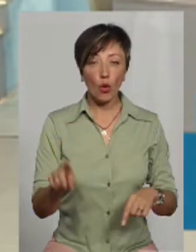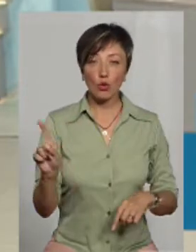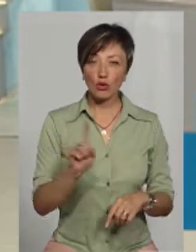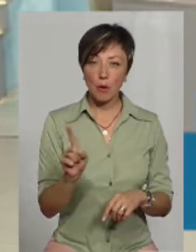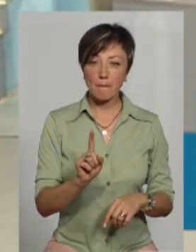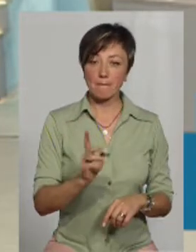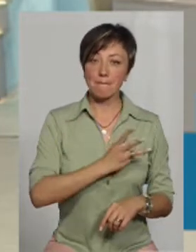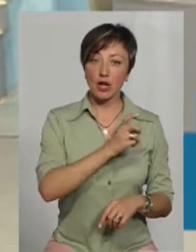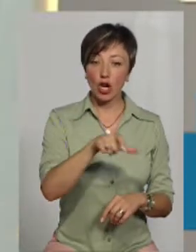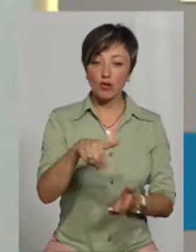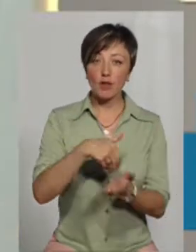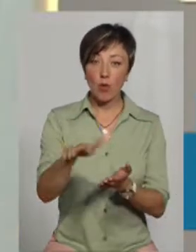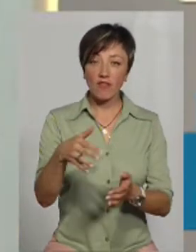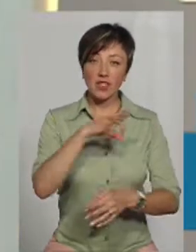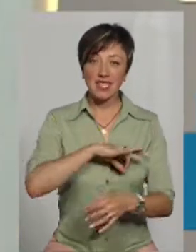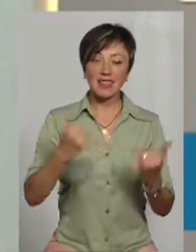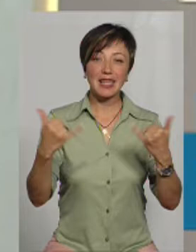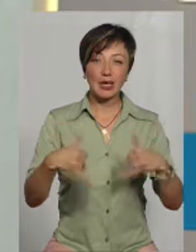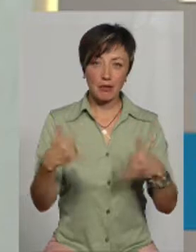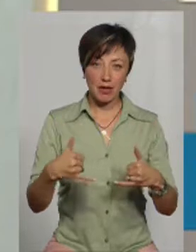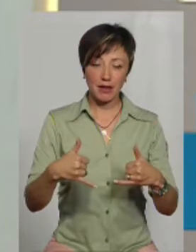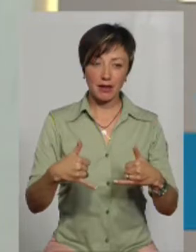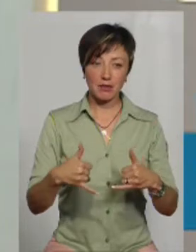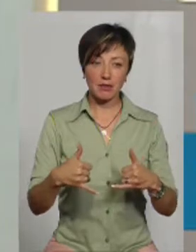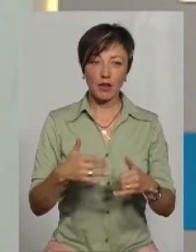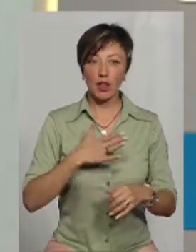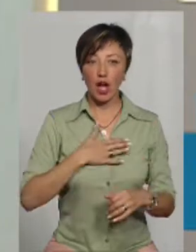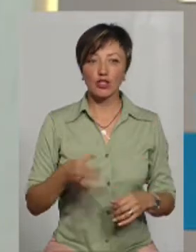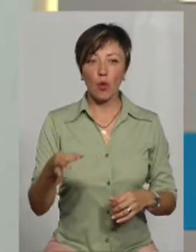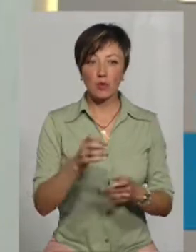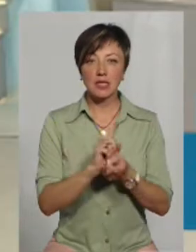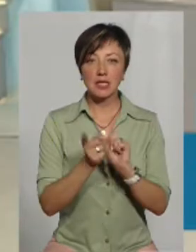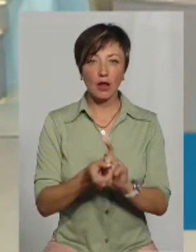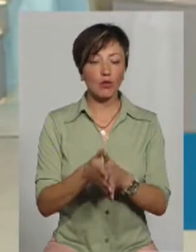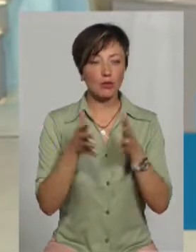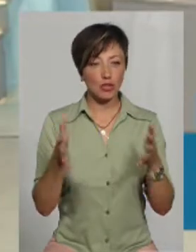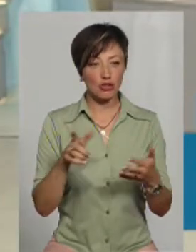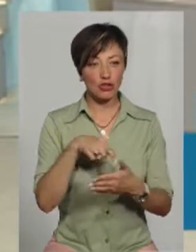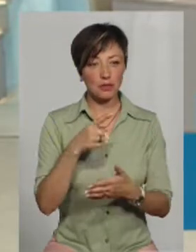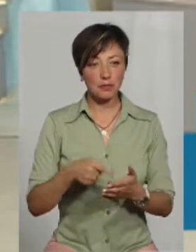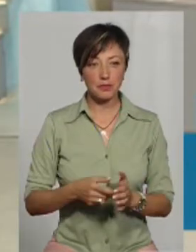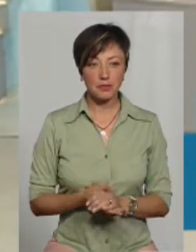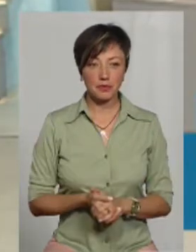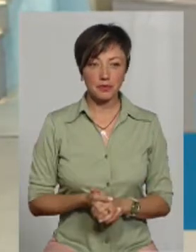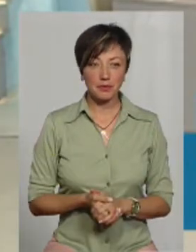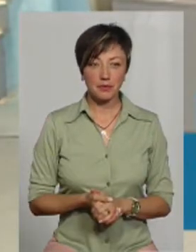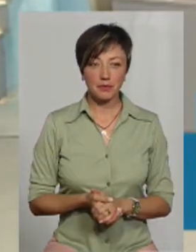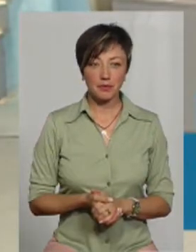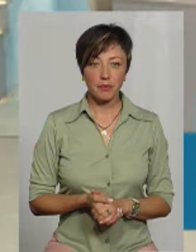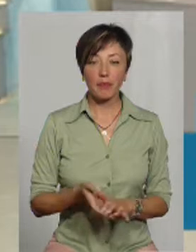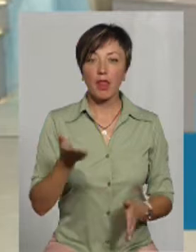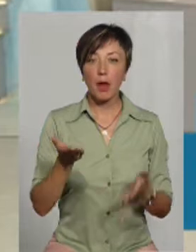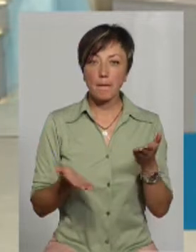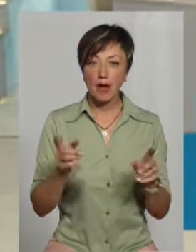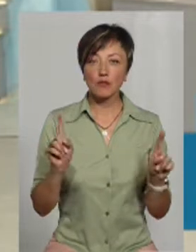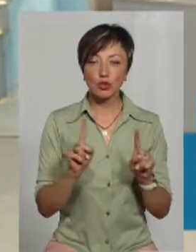щоб охочих відмовитись від використання хімії, ну, принаймні, в нашій області стало більше? Прошу. Ну,